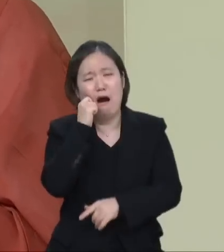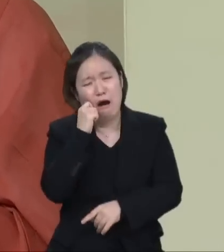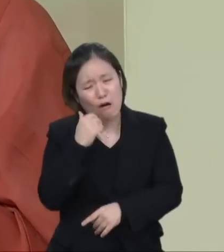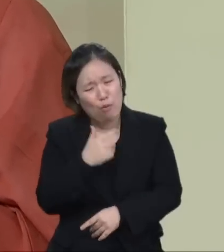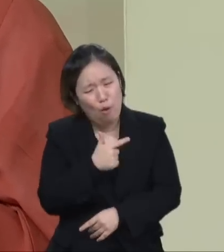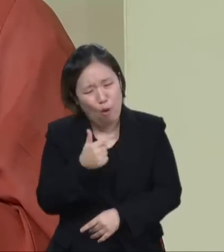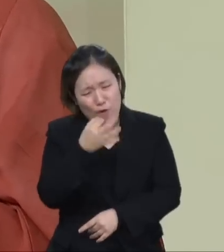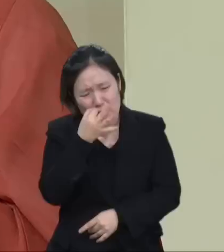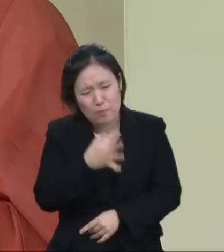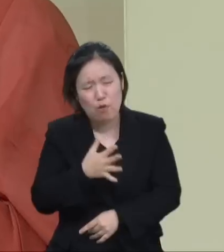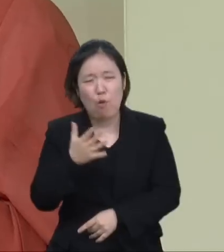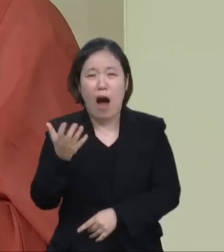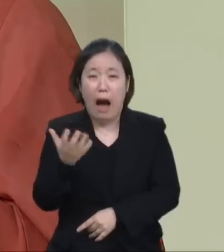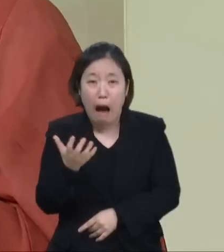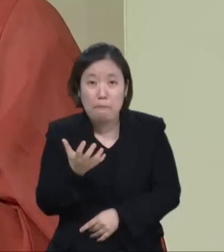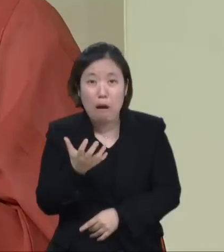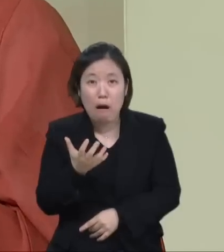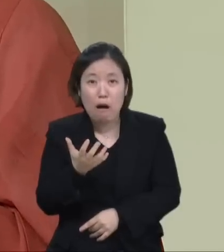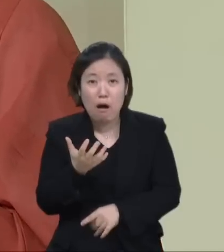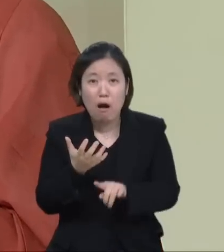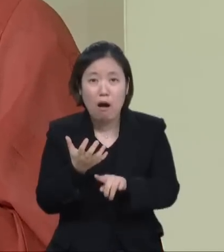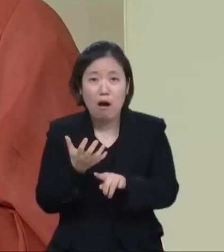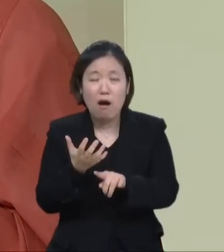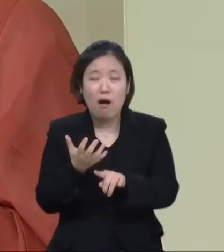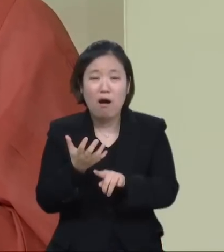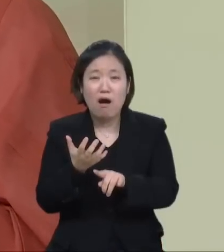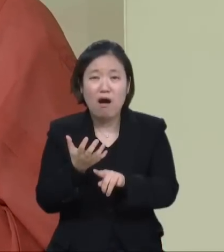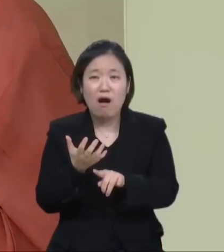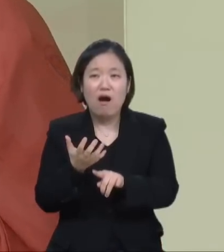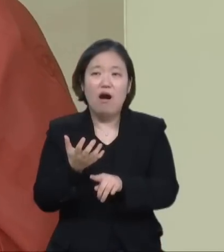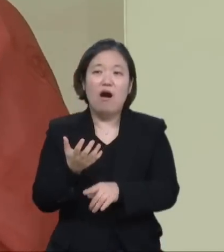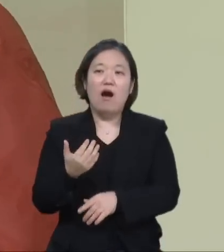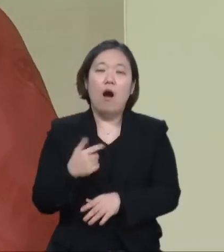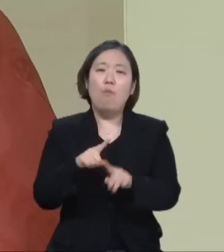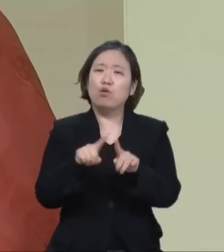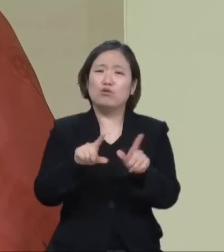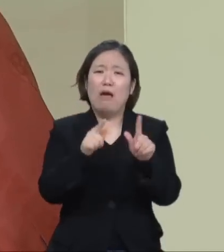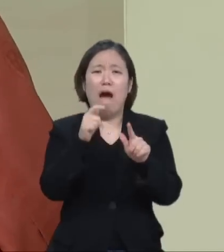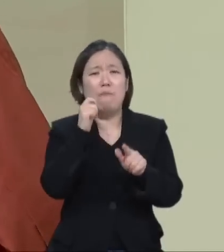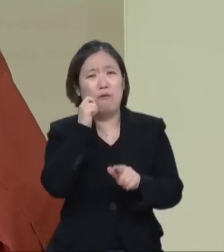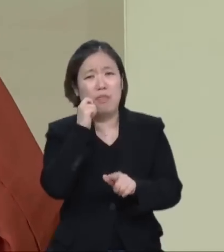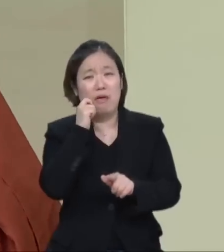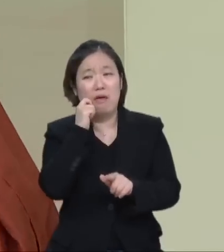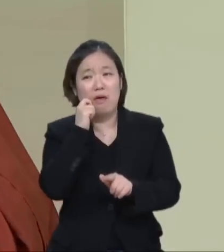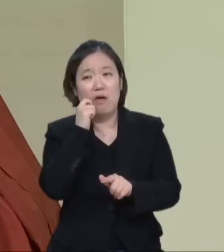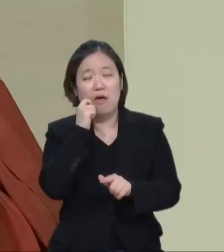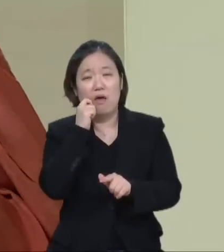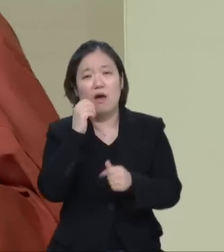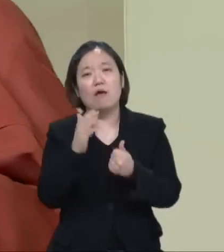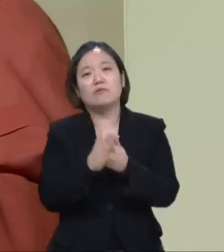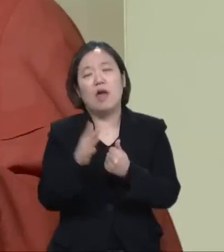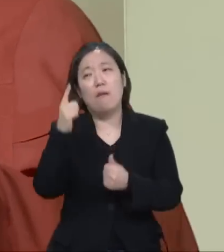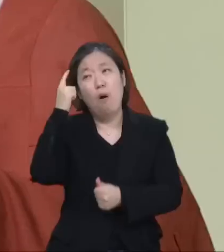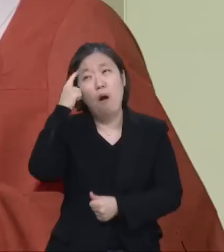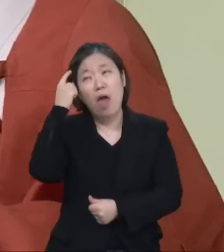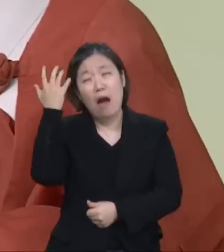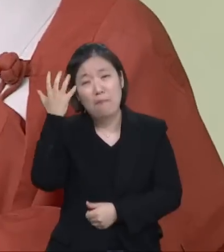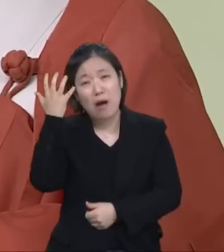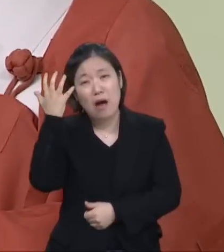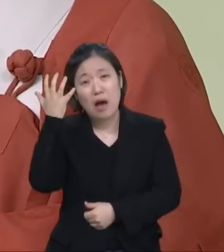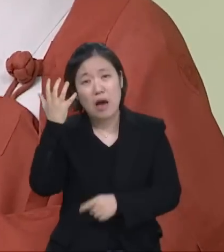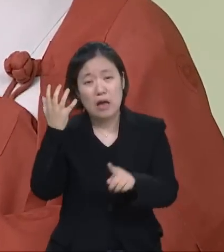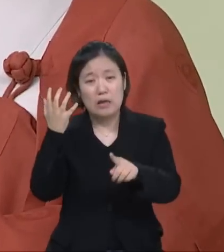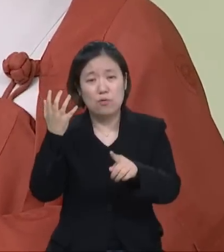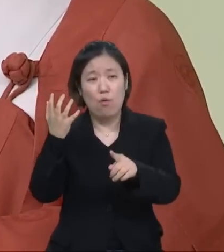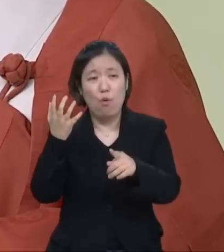힘들 정도로 그렇게 머리가 아프더랍니다 그래서 이제 의원을 찾아가서